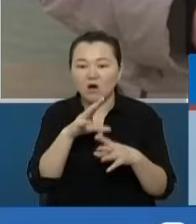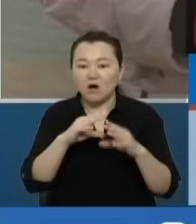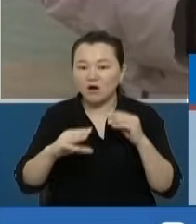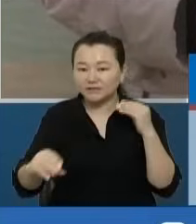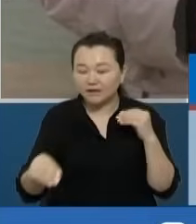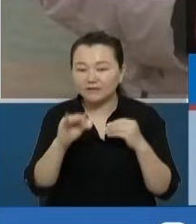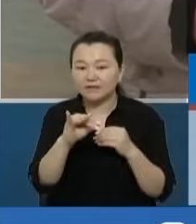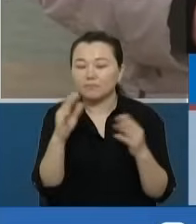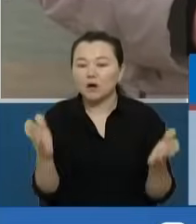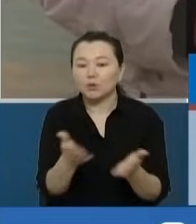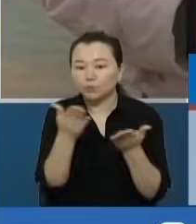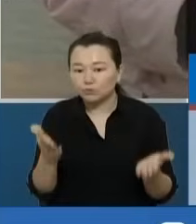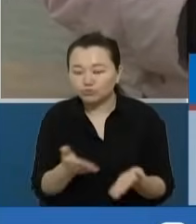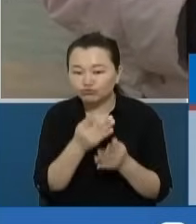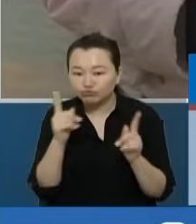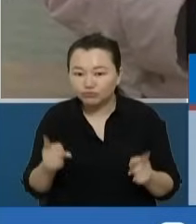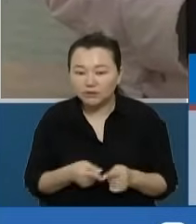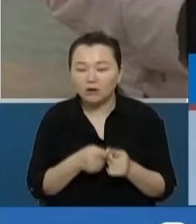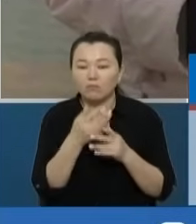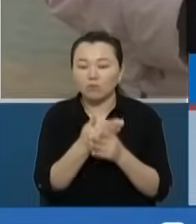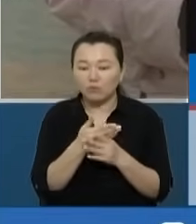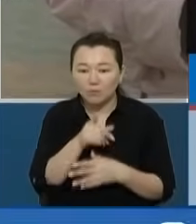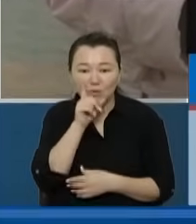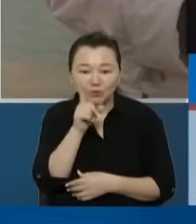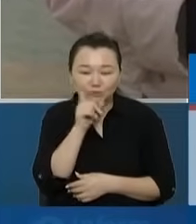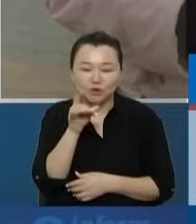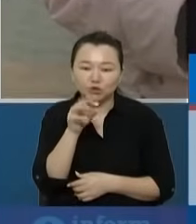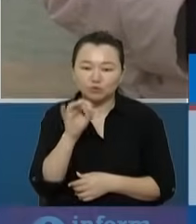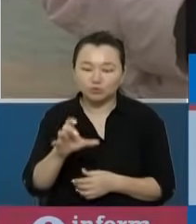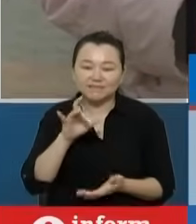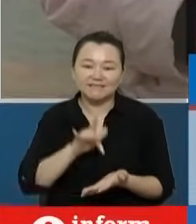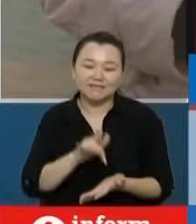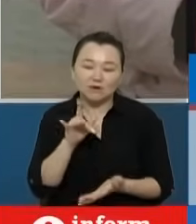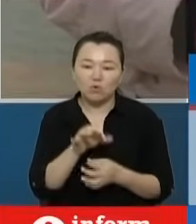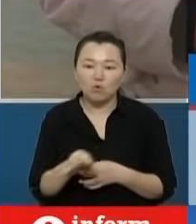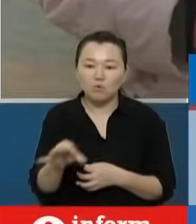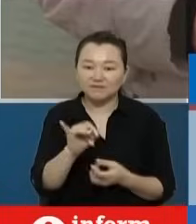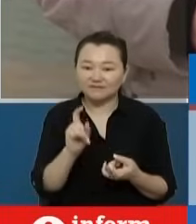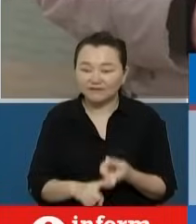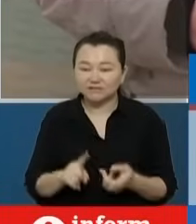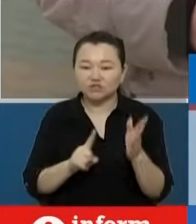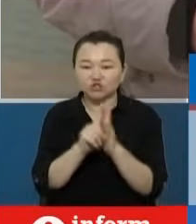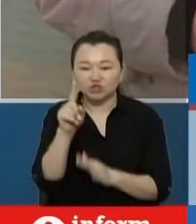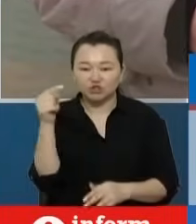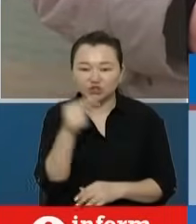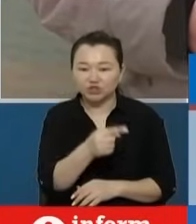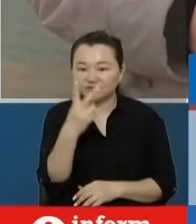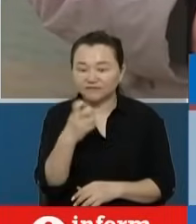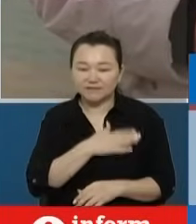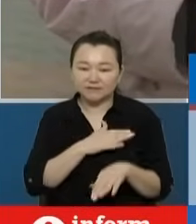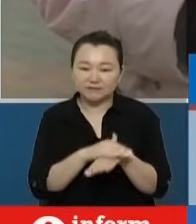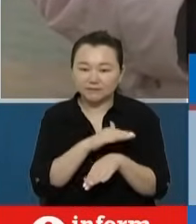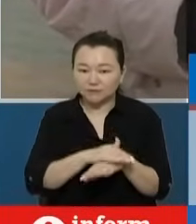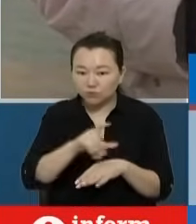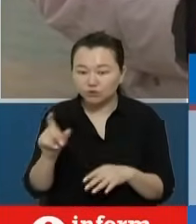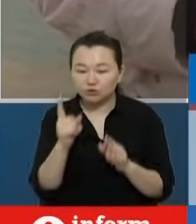К сбору гуманитарной помощи подключился и молодежный ресурсный центр. По области задействовано 1200 волонтеров, 160